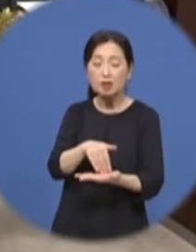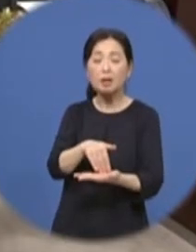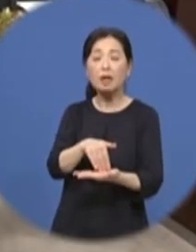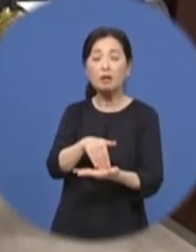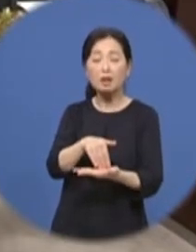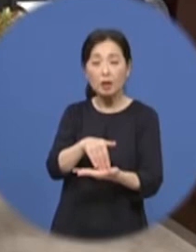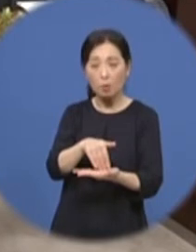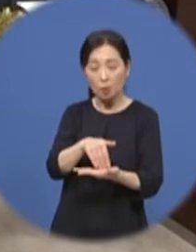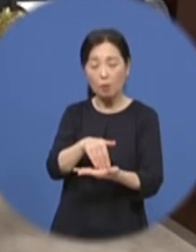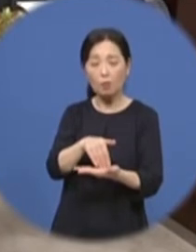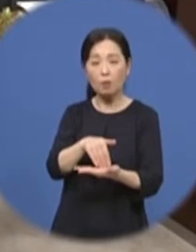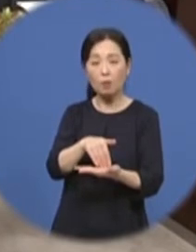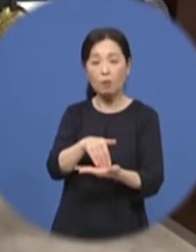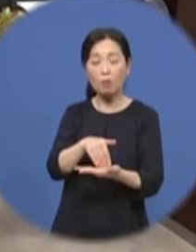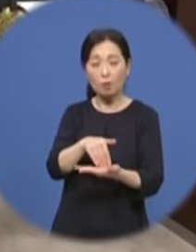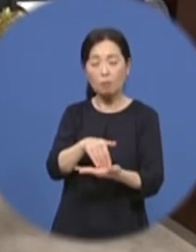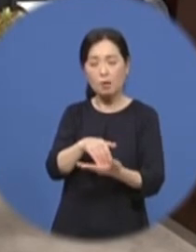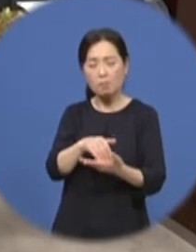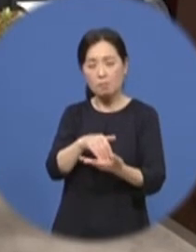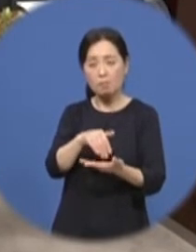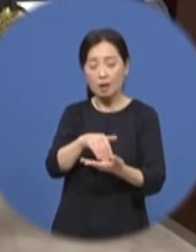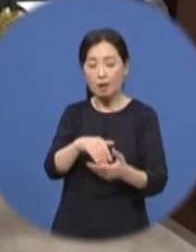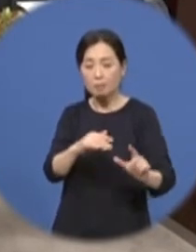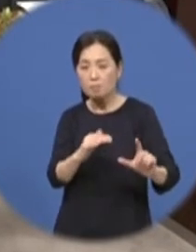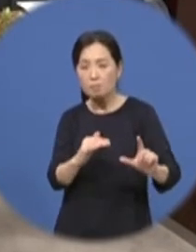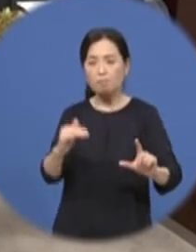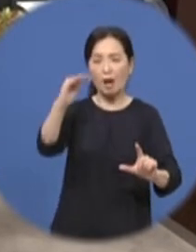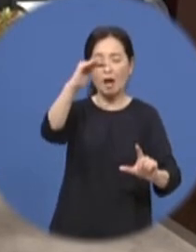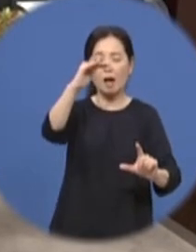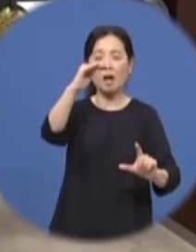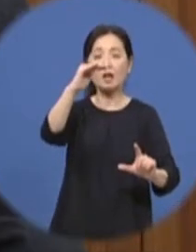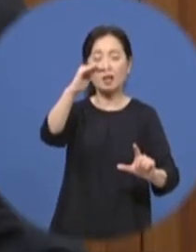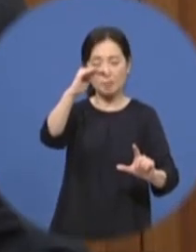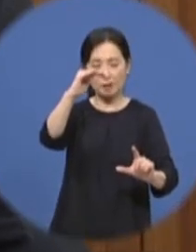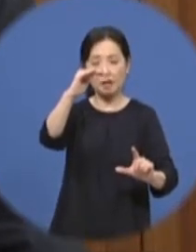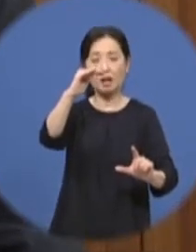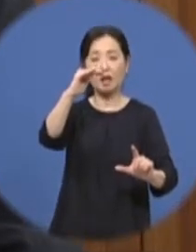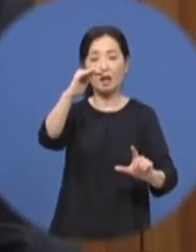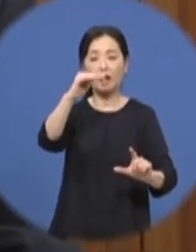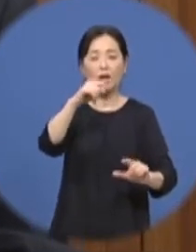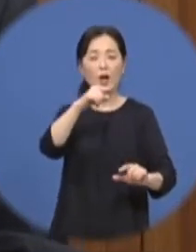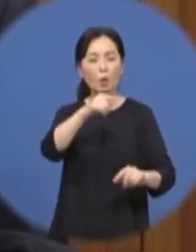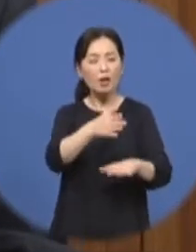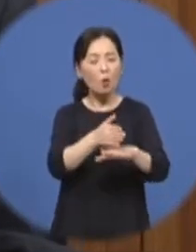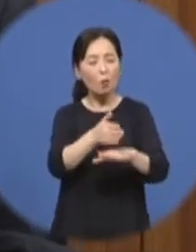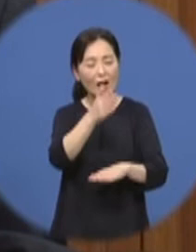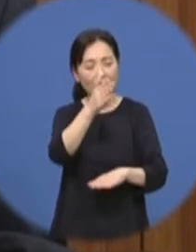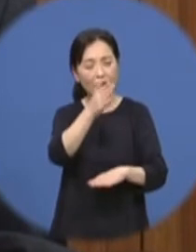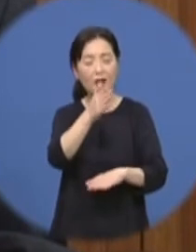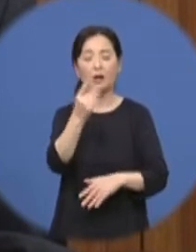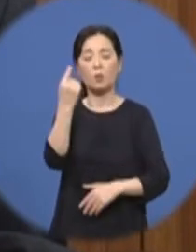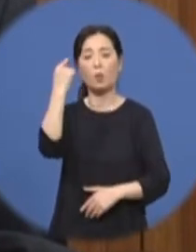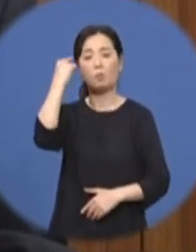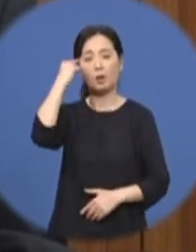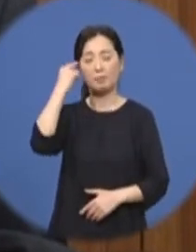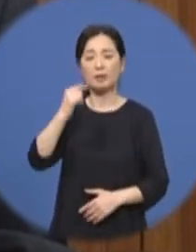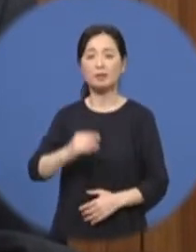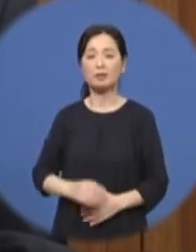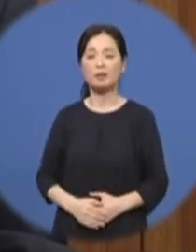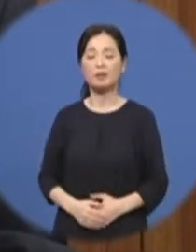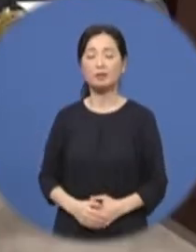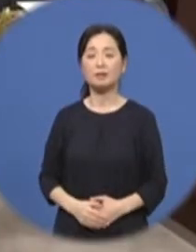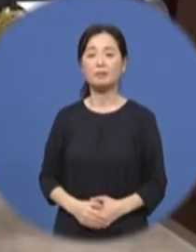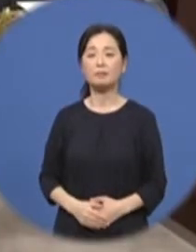良くなかったですね。 どちらかというと上位3分の1ぐらいのところに行った、これのおかげではないかと。 あ、そうです、 ね、思います